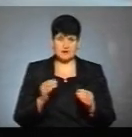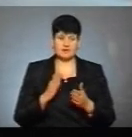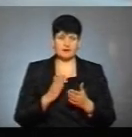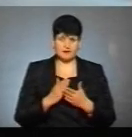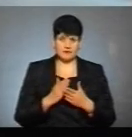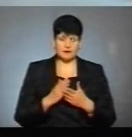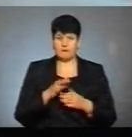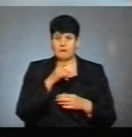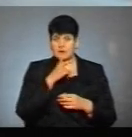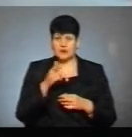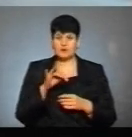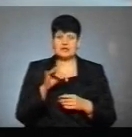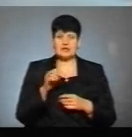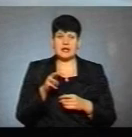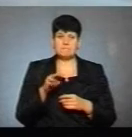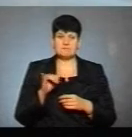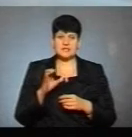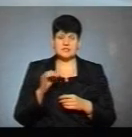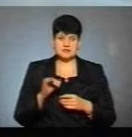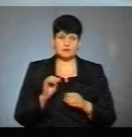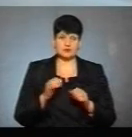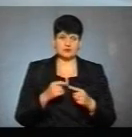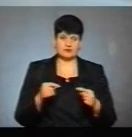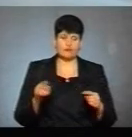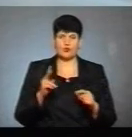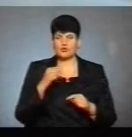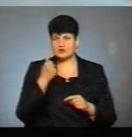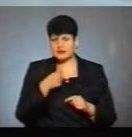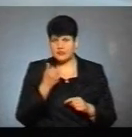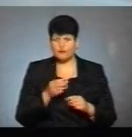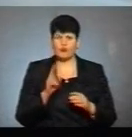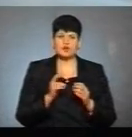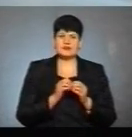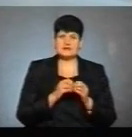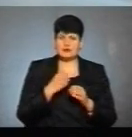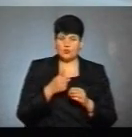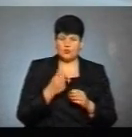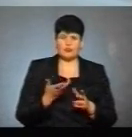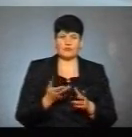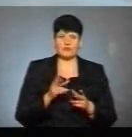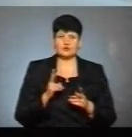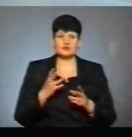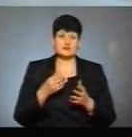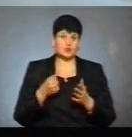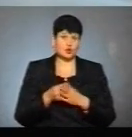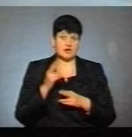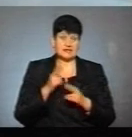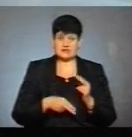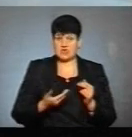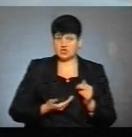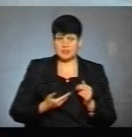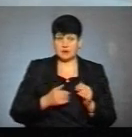Періоди ремісії можуть бути різні. В когось може бути рік, в когось 10 років, хтось вже до кінця життя може не